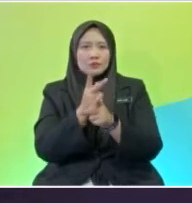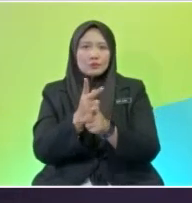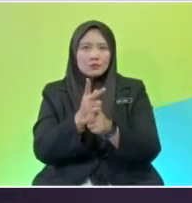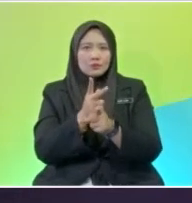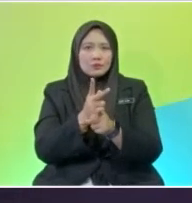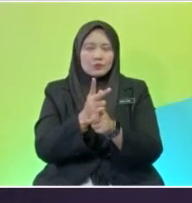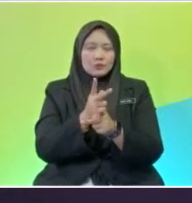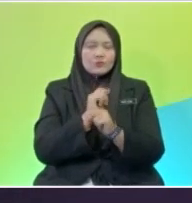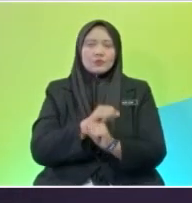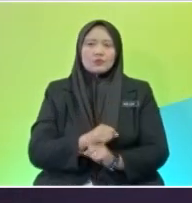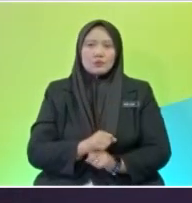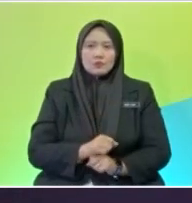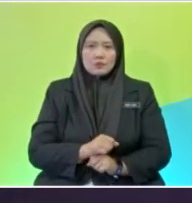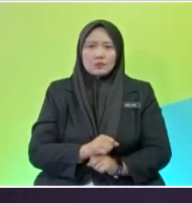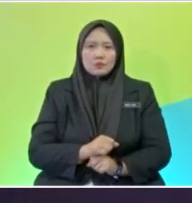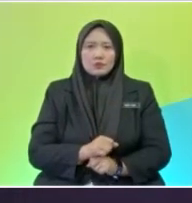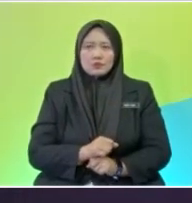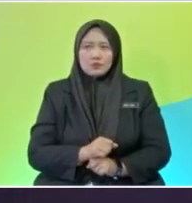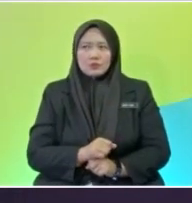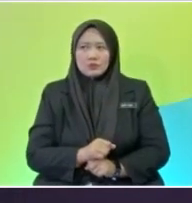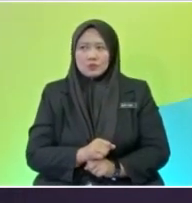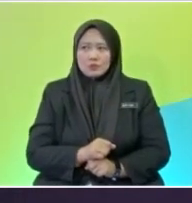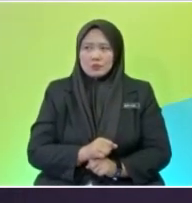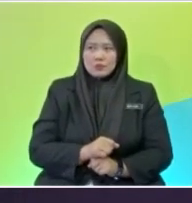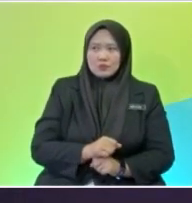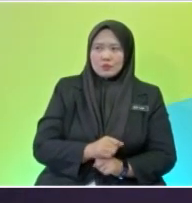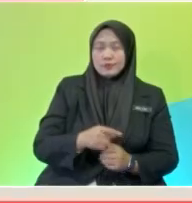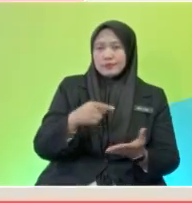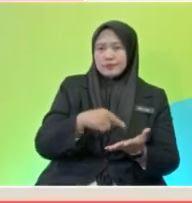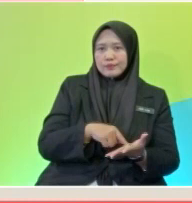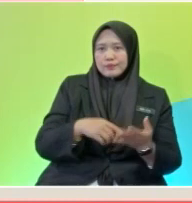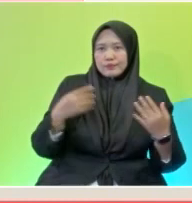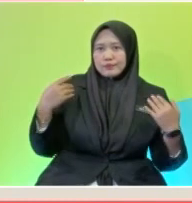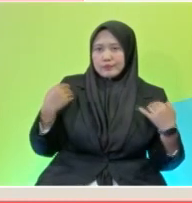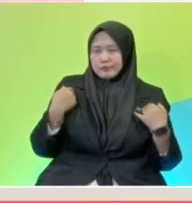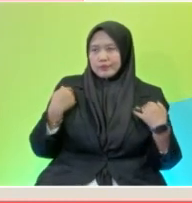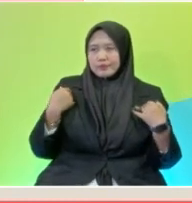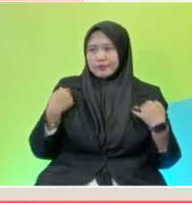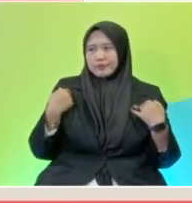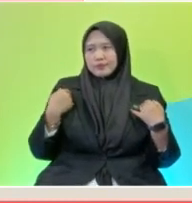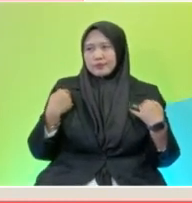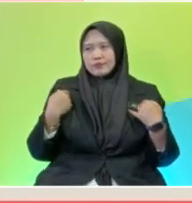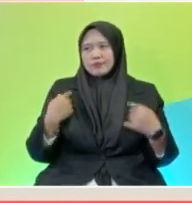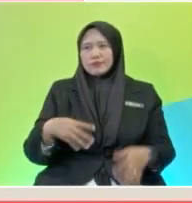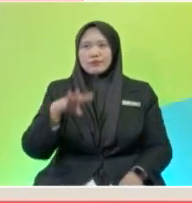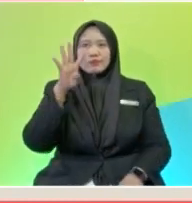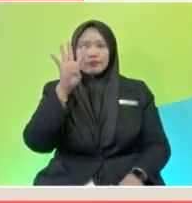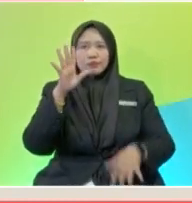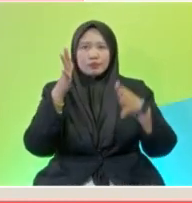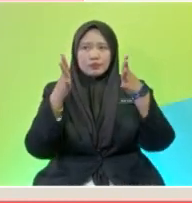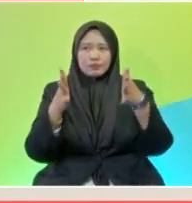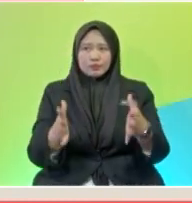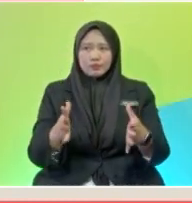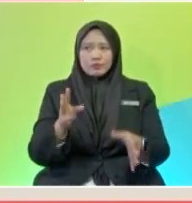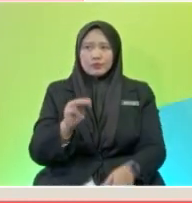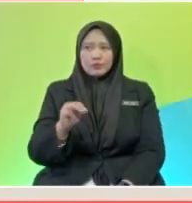silahkan dengan contohnya Oke dekat sini kita ada empat orang murid hmm